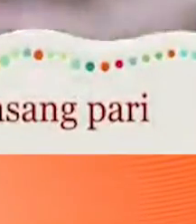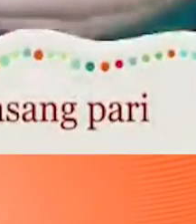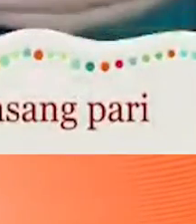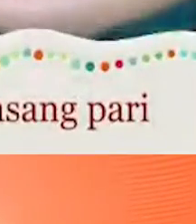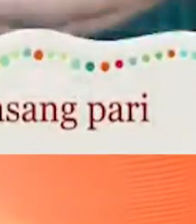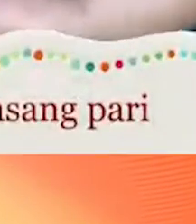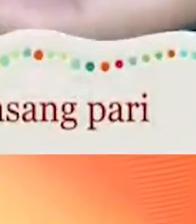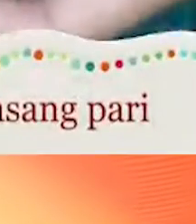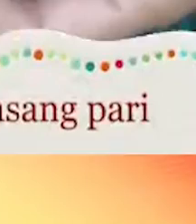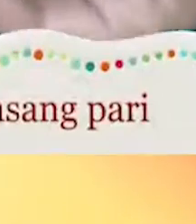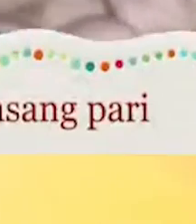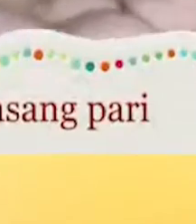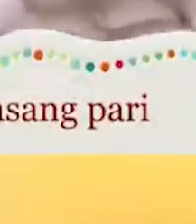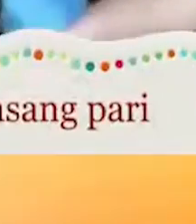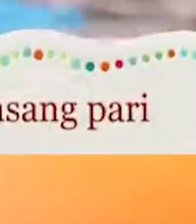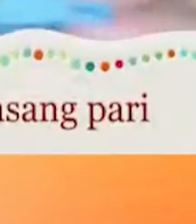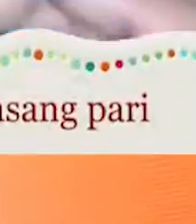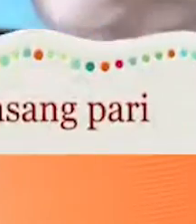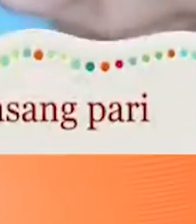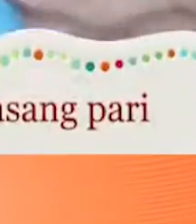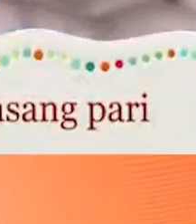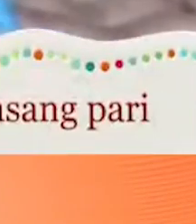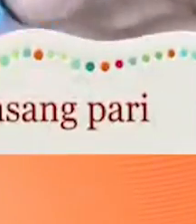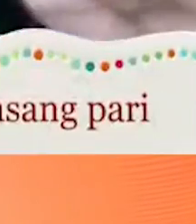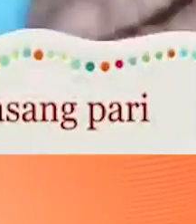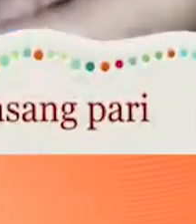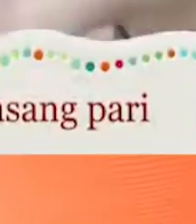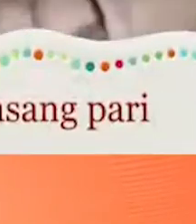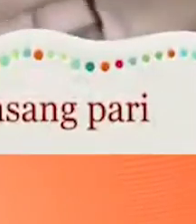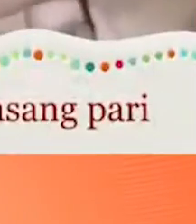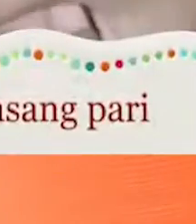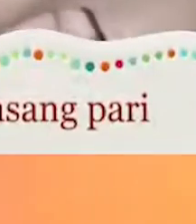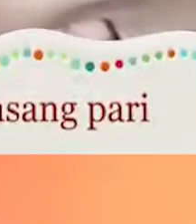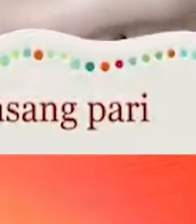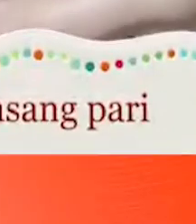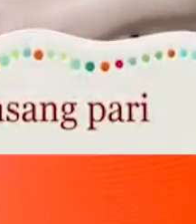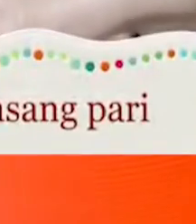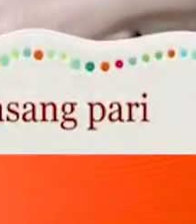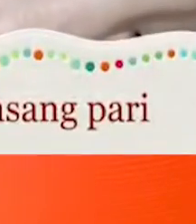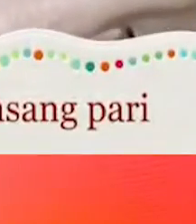Tutup bahagian terbuka dengan jahitan pisang pari.